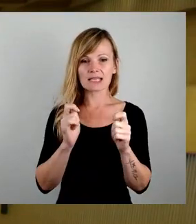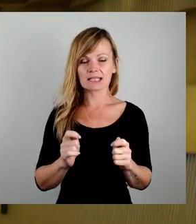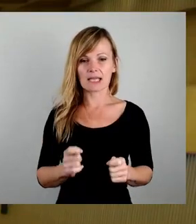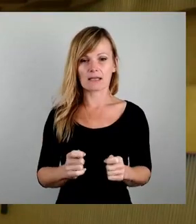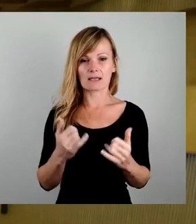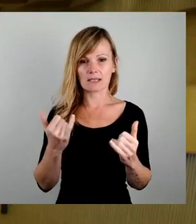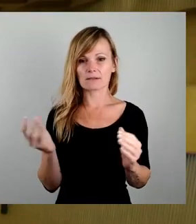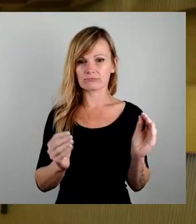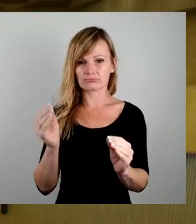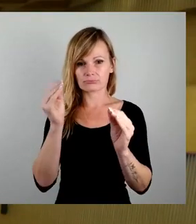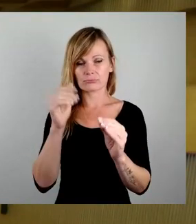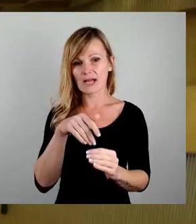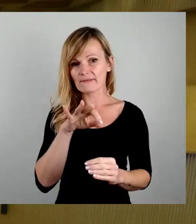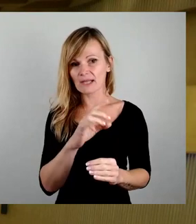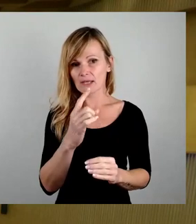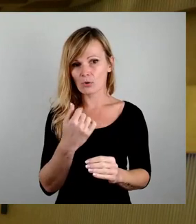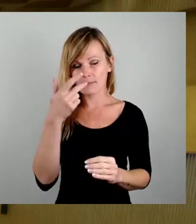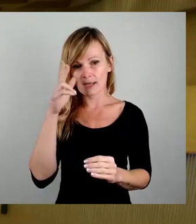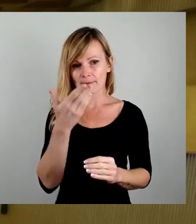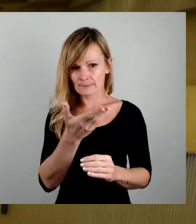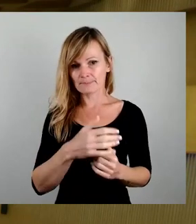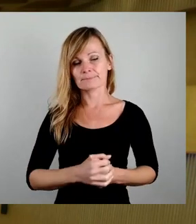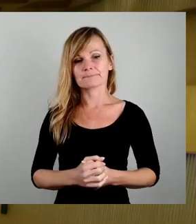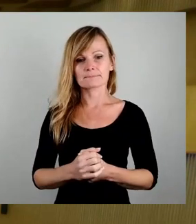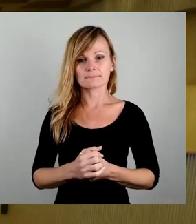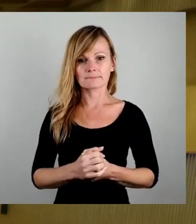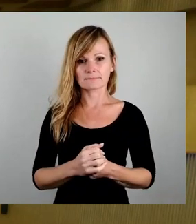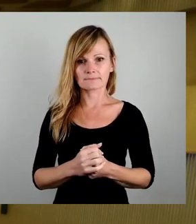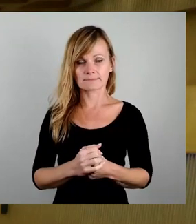AfD, Herr Pinkert, bitteschön.